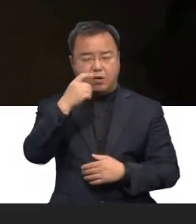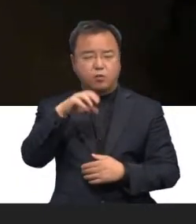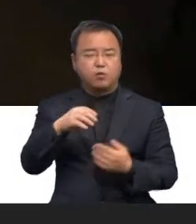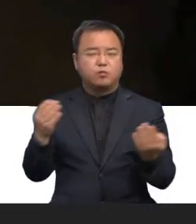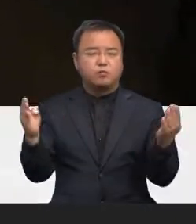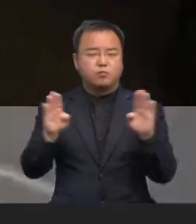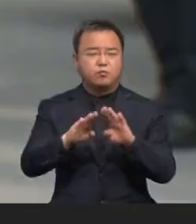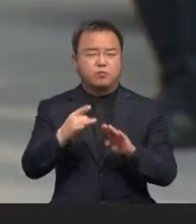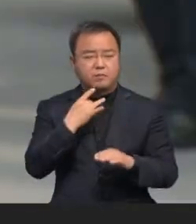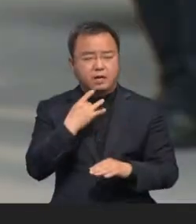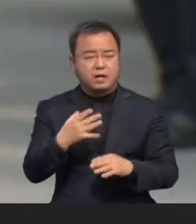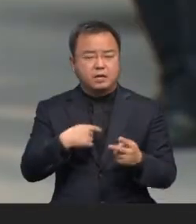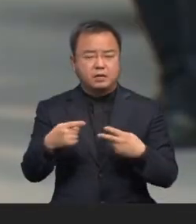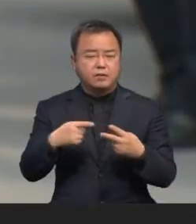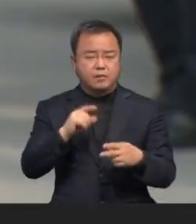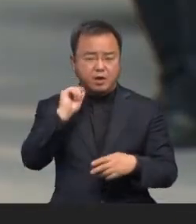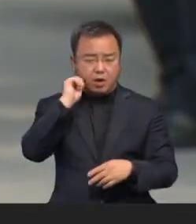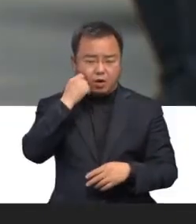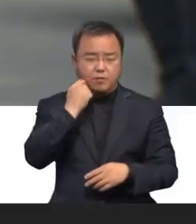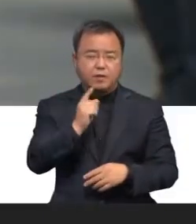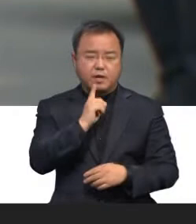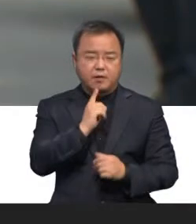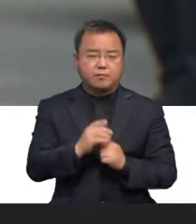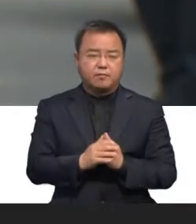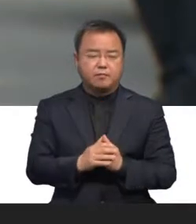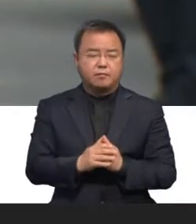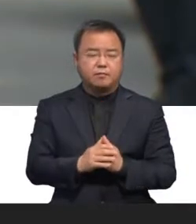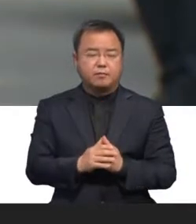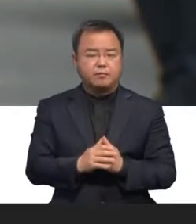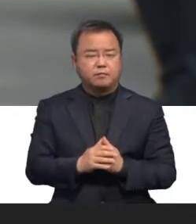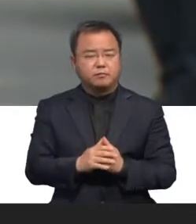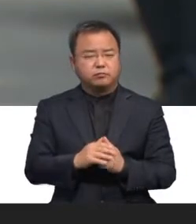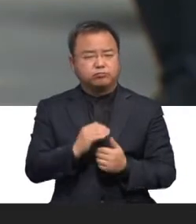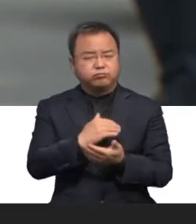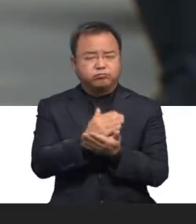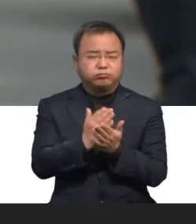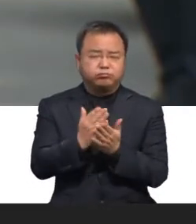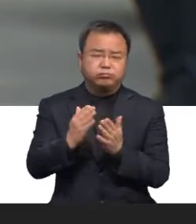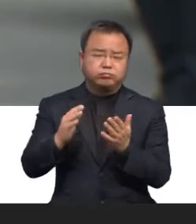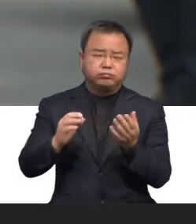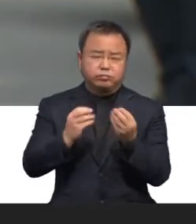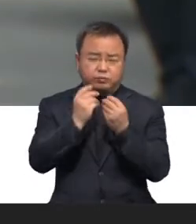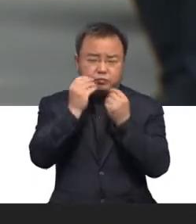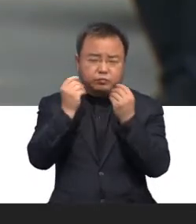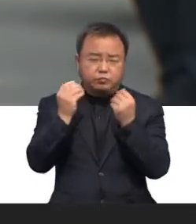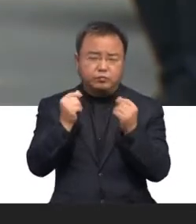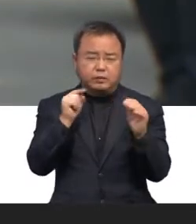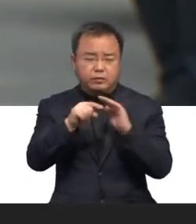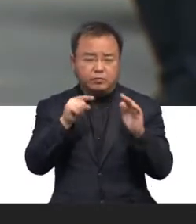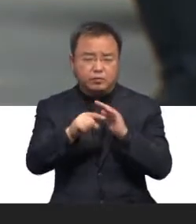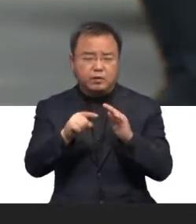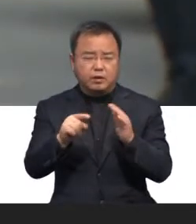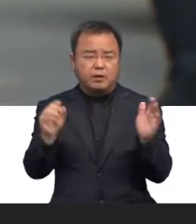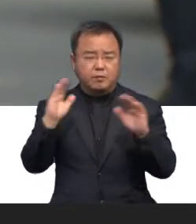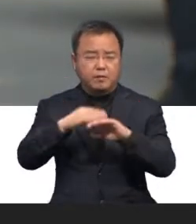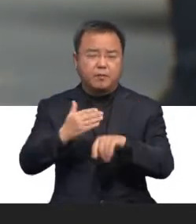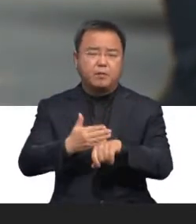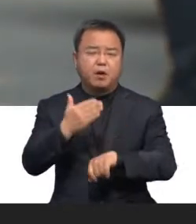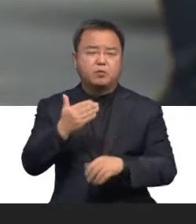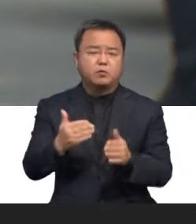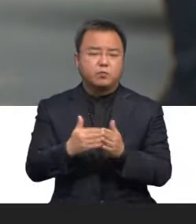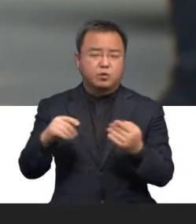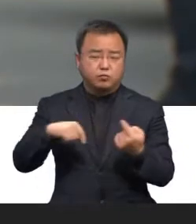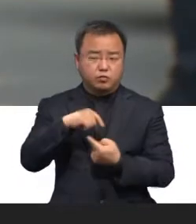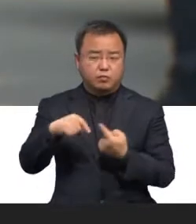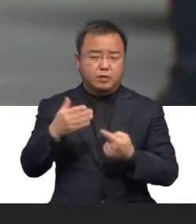힘들다는 입장입니다. 불특정 다수가 출입하는 업종은 21시까지 운영을 허용하고 특정인만